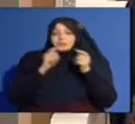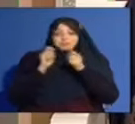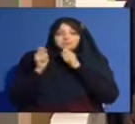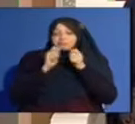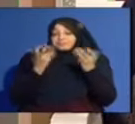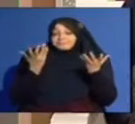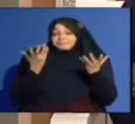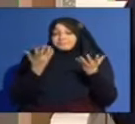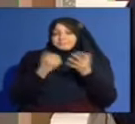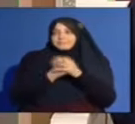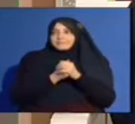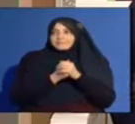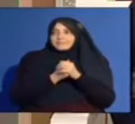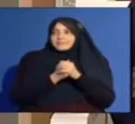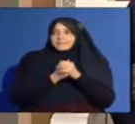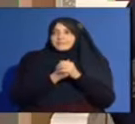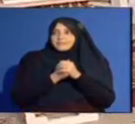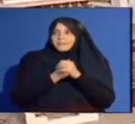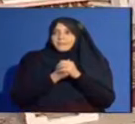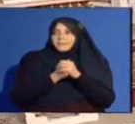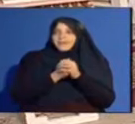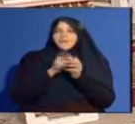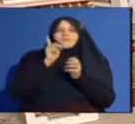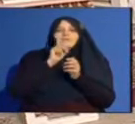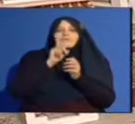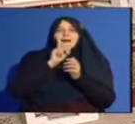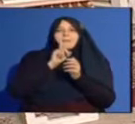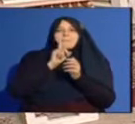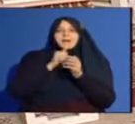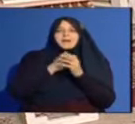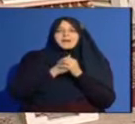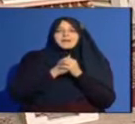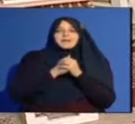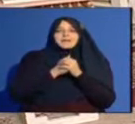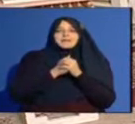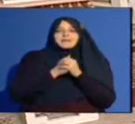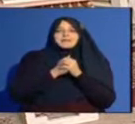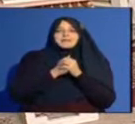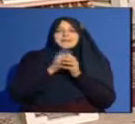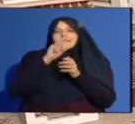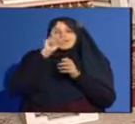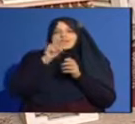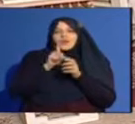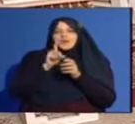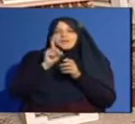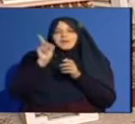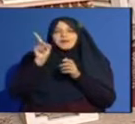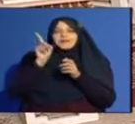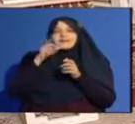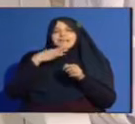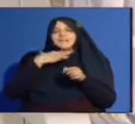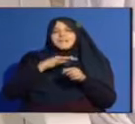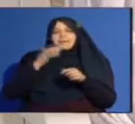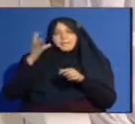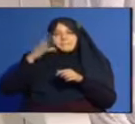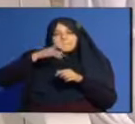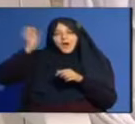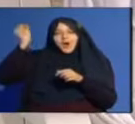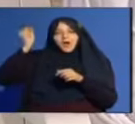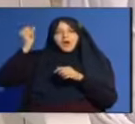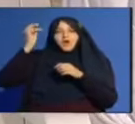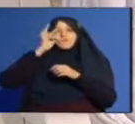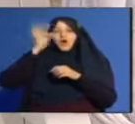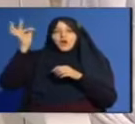فاطمة بالنسبة لفاطمة وعجوزتها من فرنسا اللي دات بنتها. نعم. وربتها. نعم. والله يا فاطمة هذه بنتك. يقول 3 دقائق دكتور.